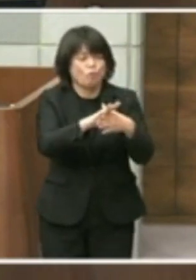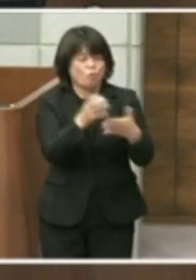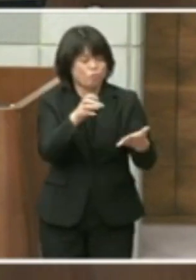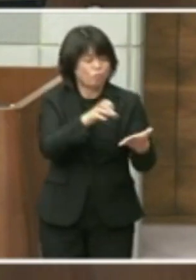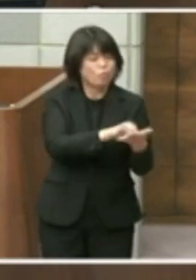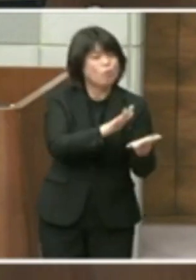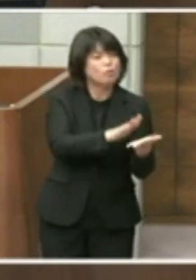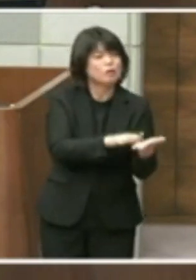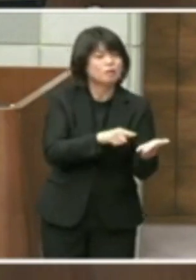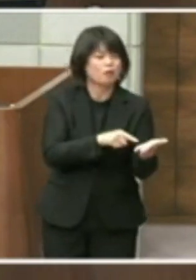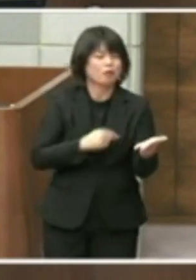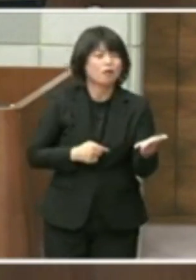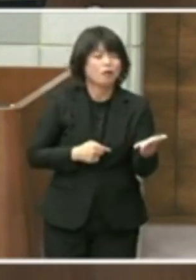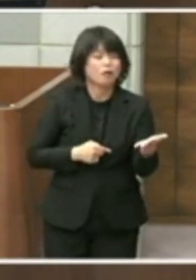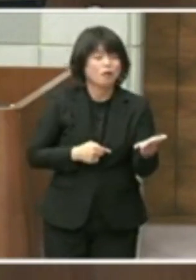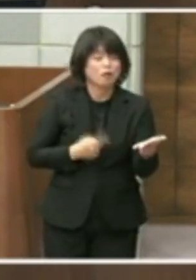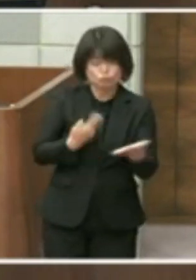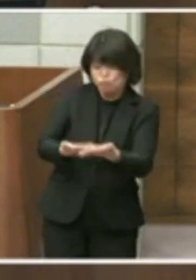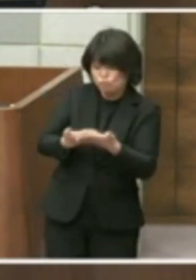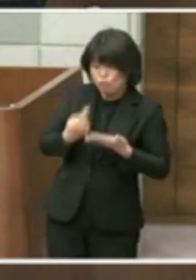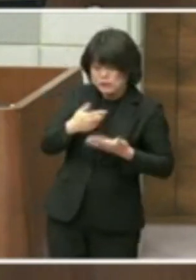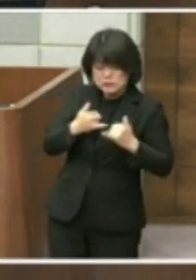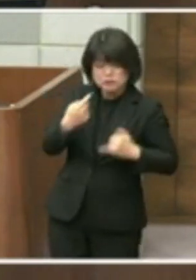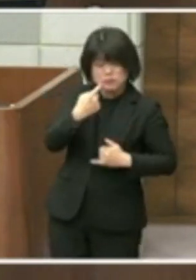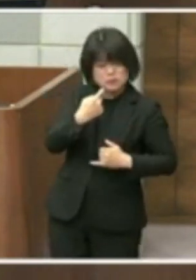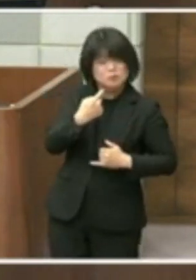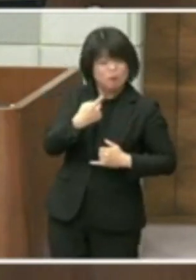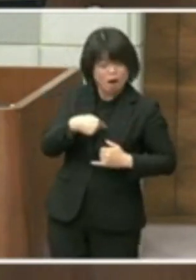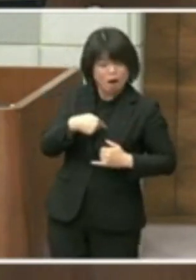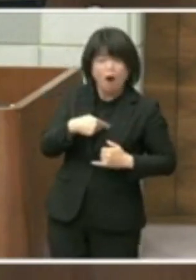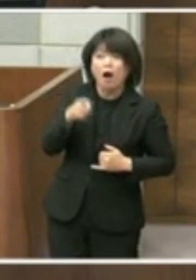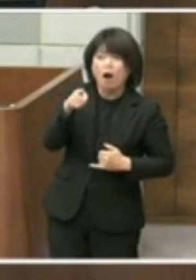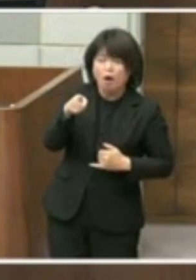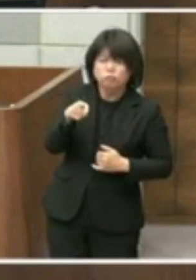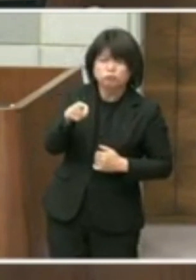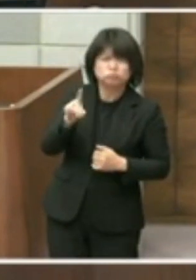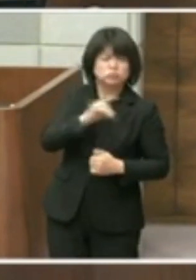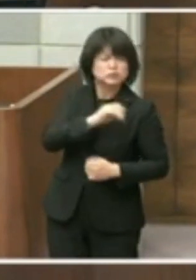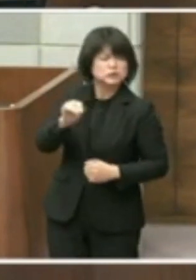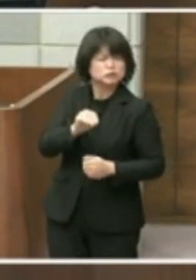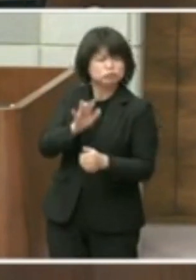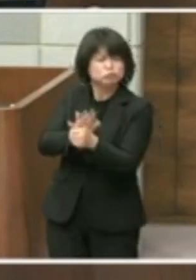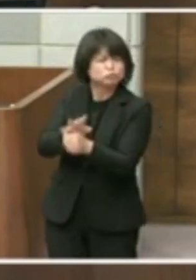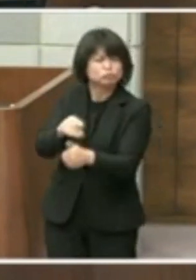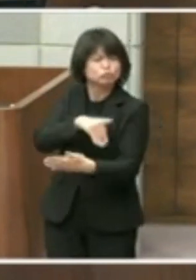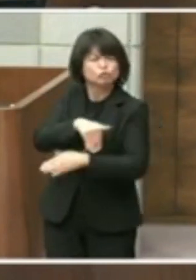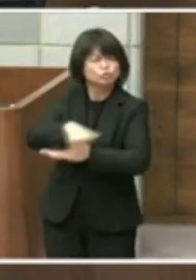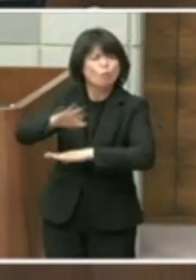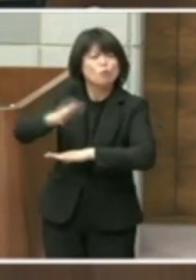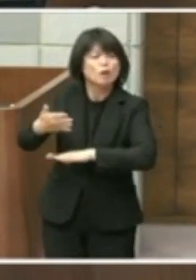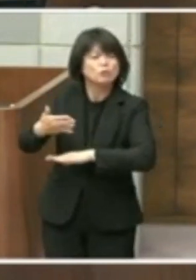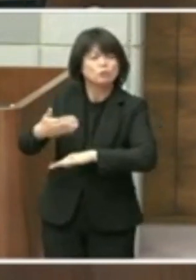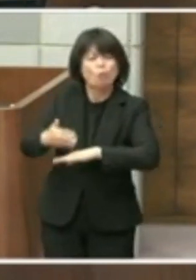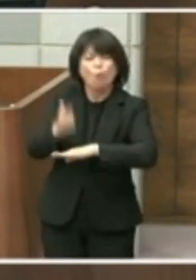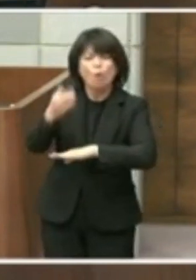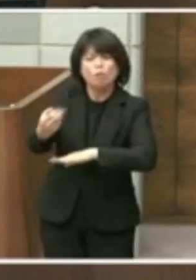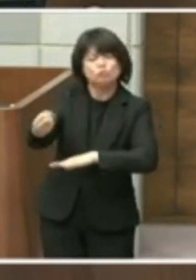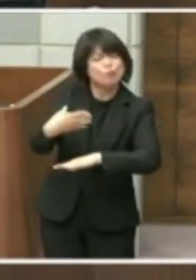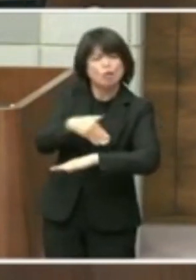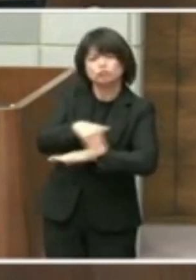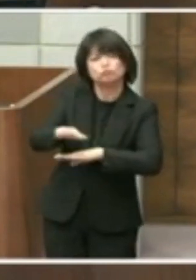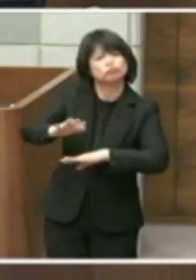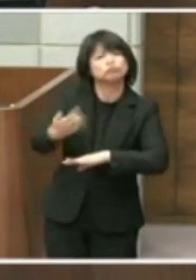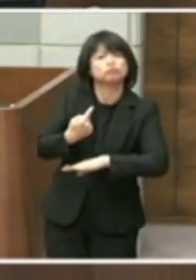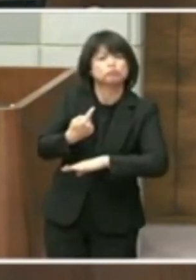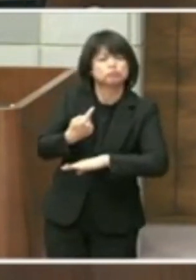ています。受け取った市民は、当該議員を応援したつもりはなく、礼を言われる筋はないと